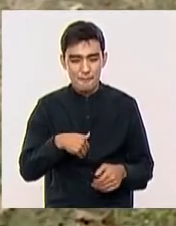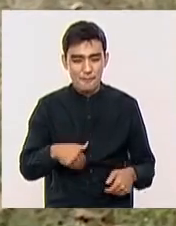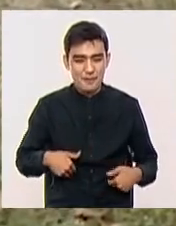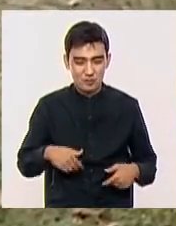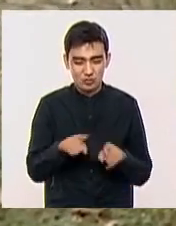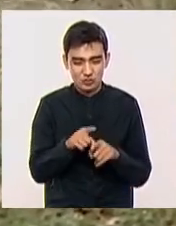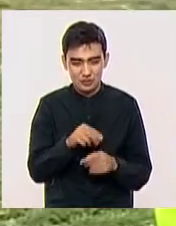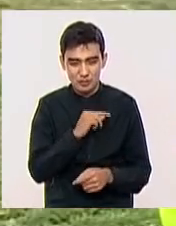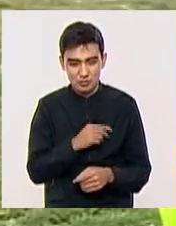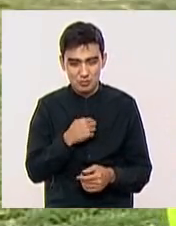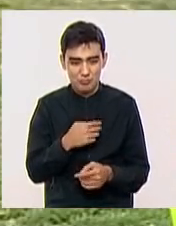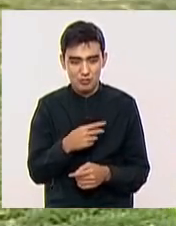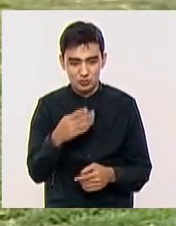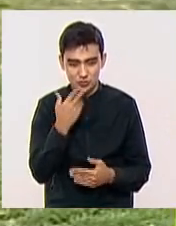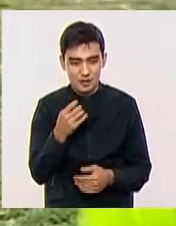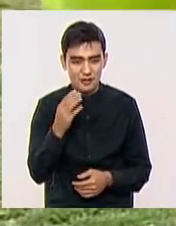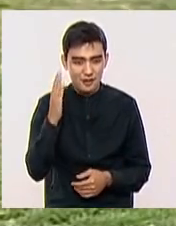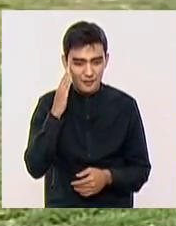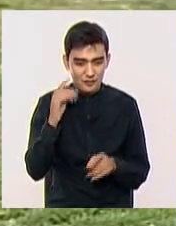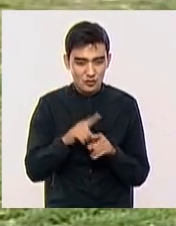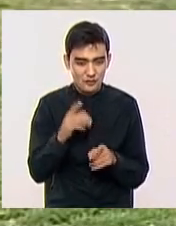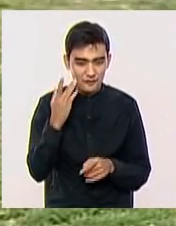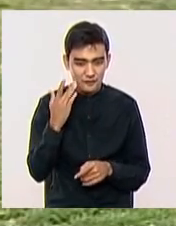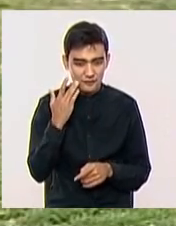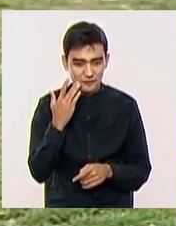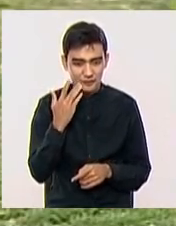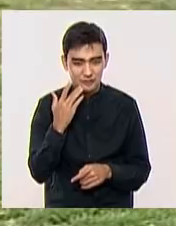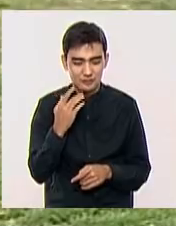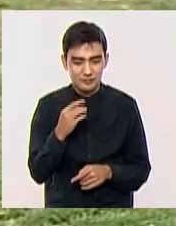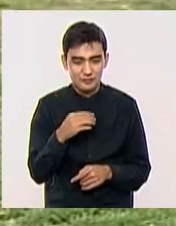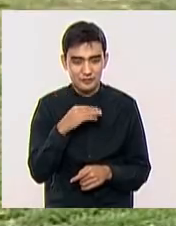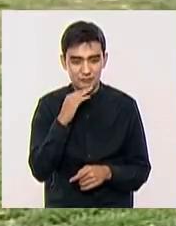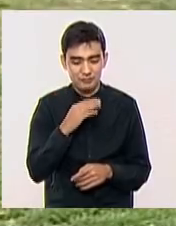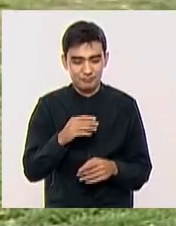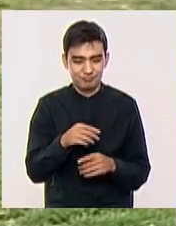не ходим боком. Голова у нас все время макушка вверх,